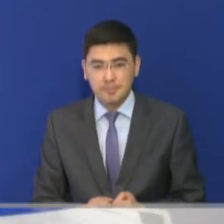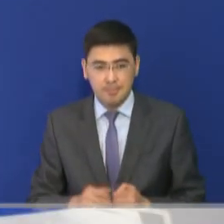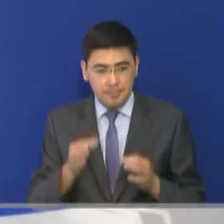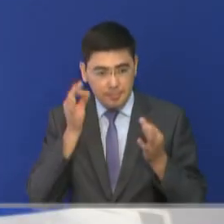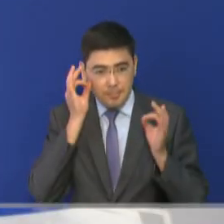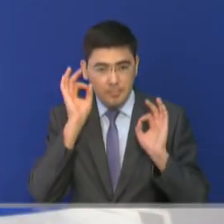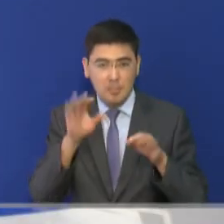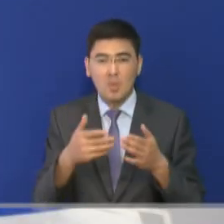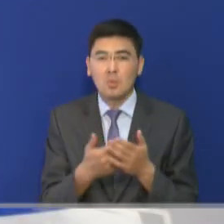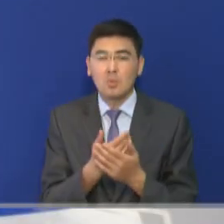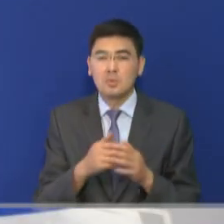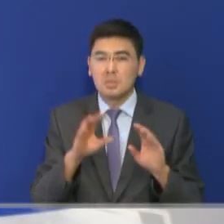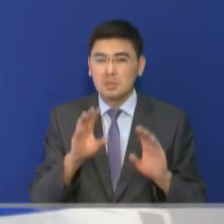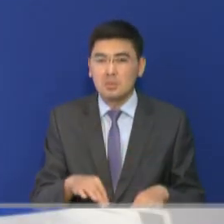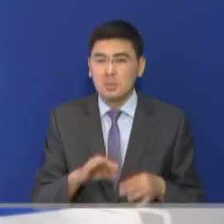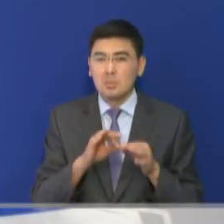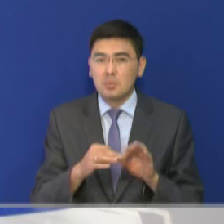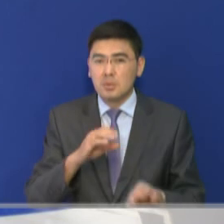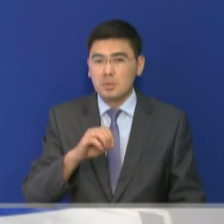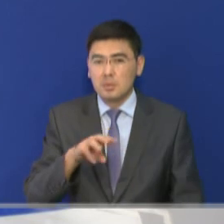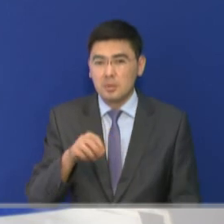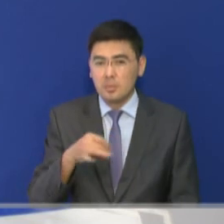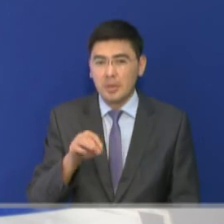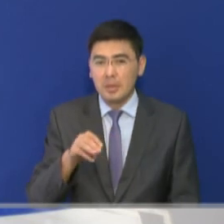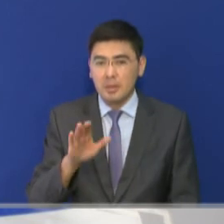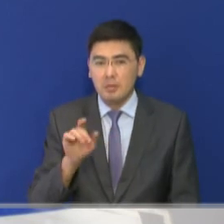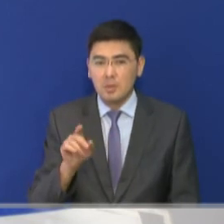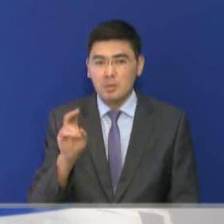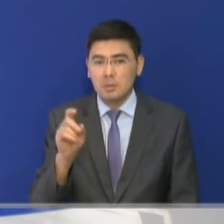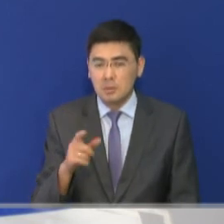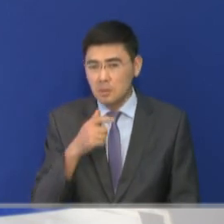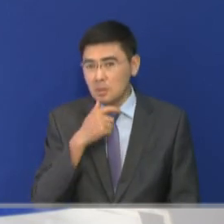Естеріңізге сала кетейік, жаңалықтардың толық нұсқасын semi.tv.kz